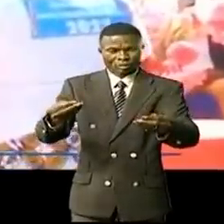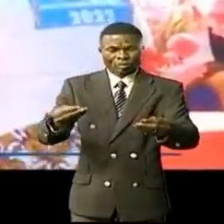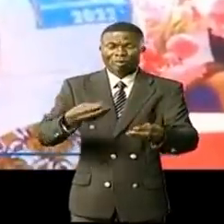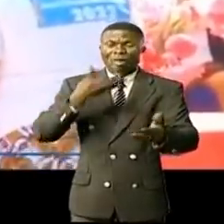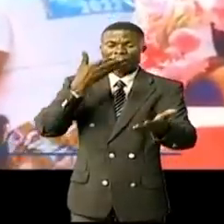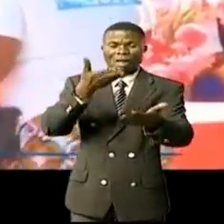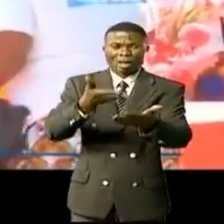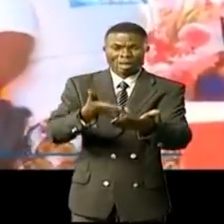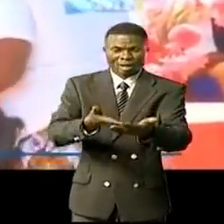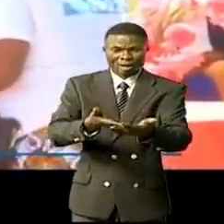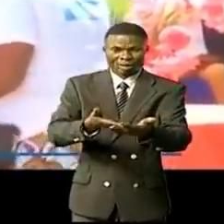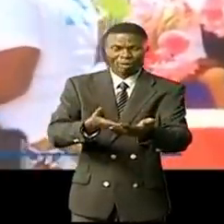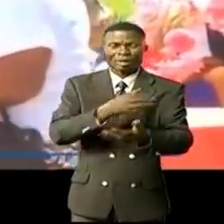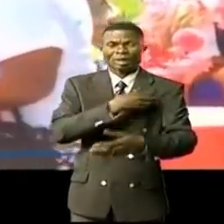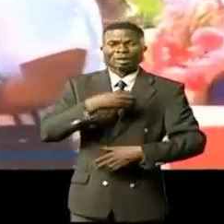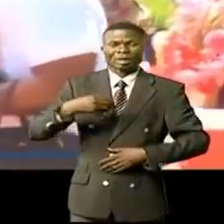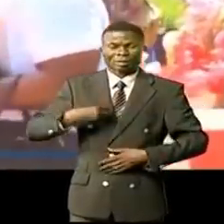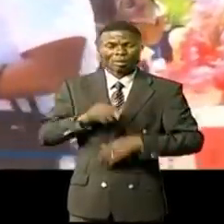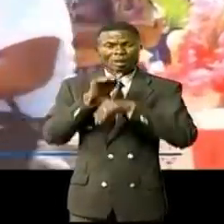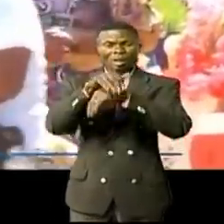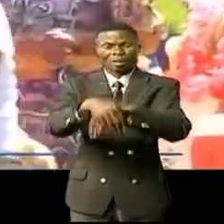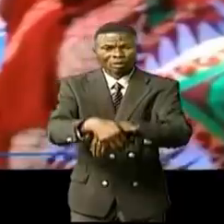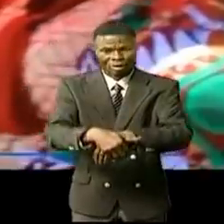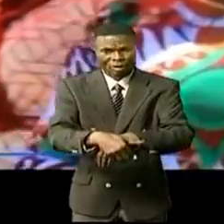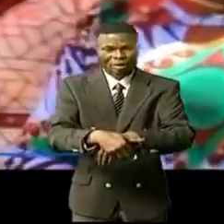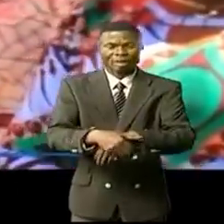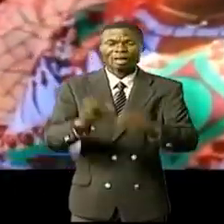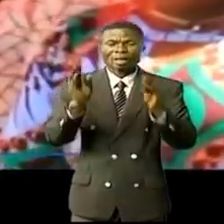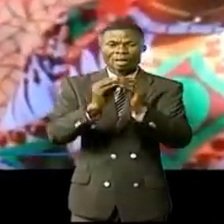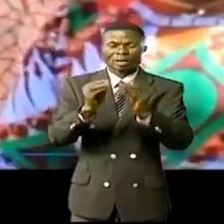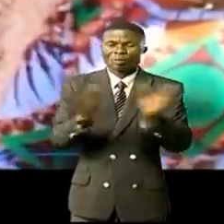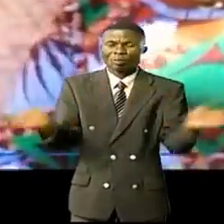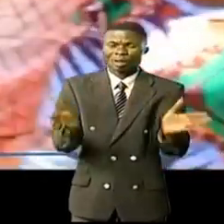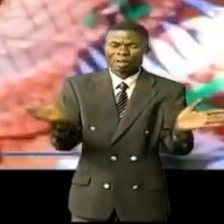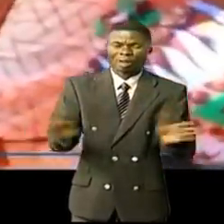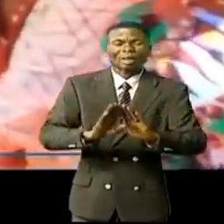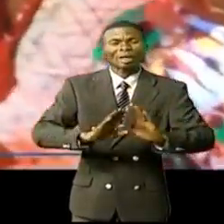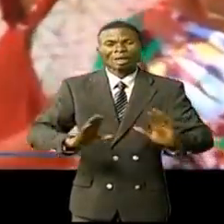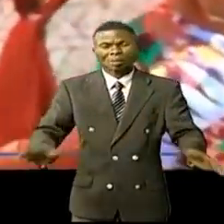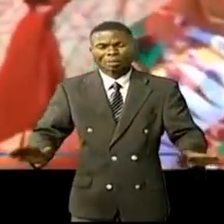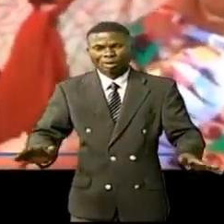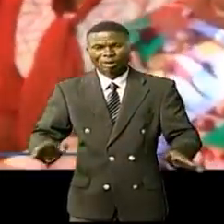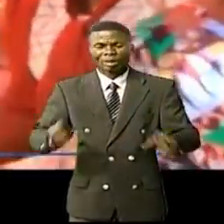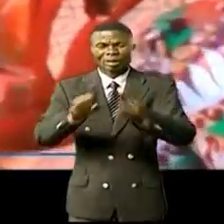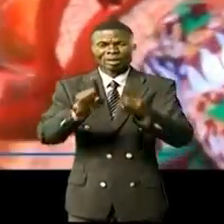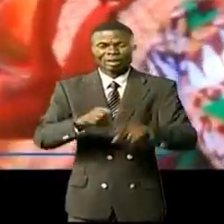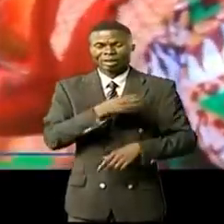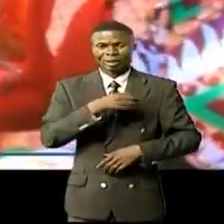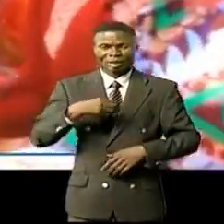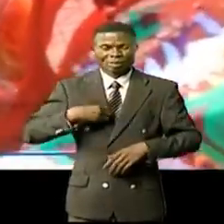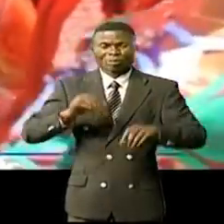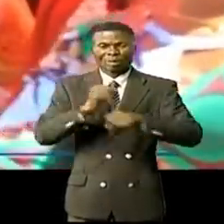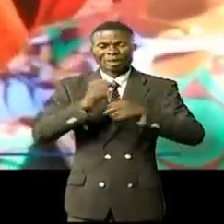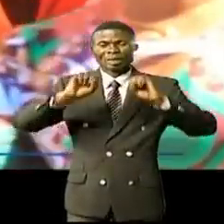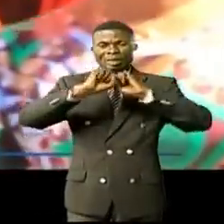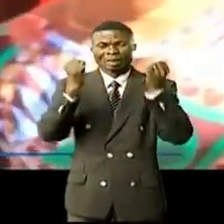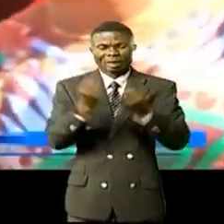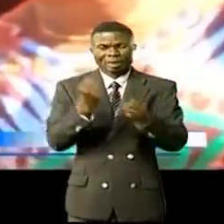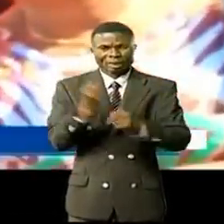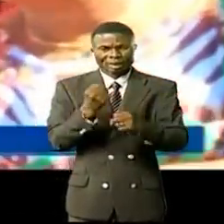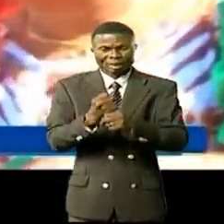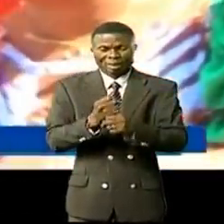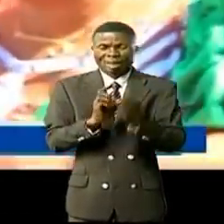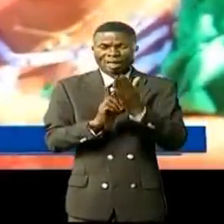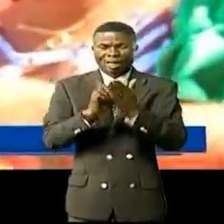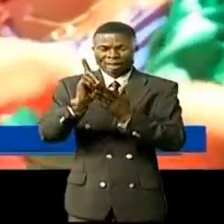échantillon représentatif des femmes participantes à l'atelier des renforcements des capacités des femmes entrepreneurs. Question de